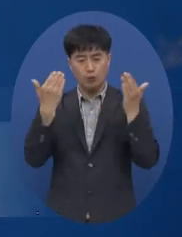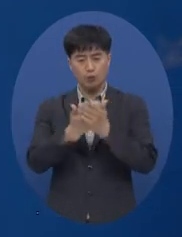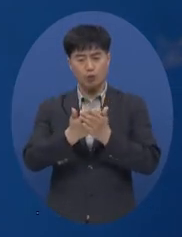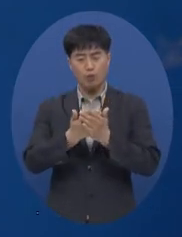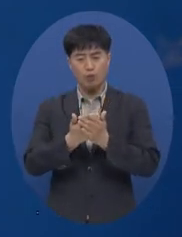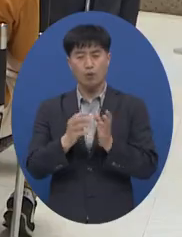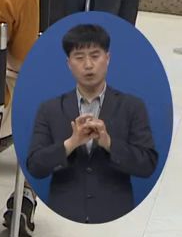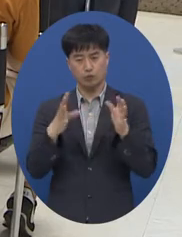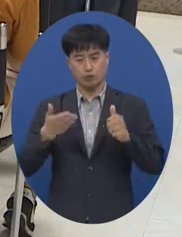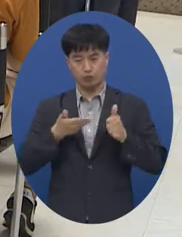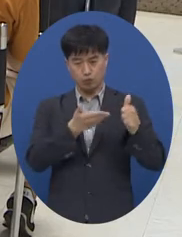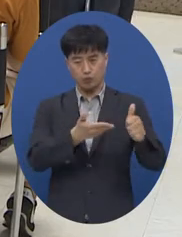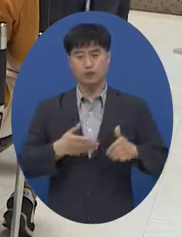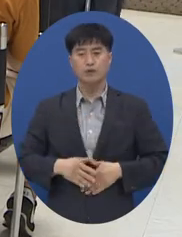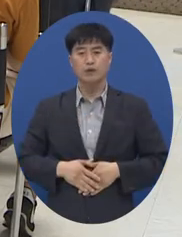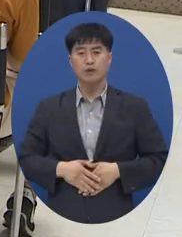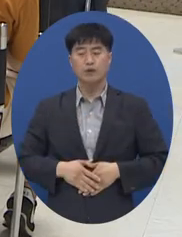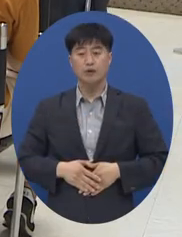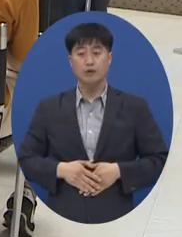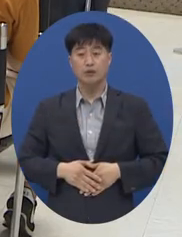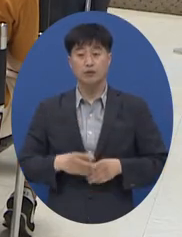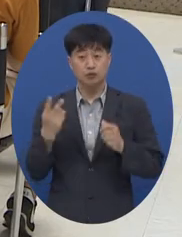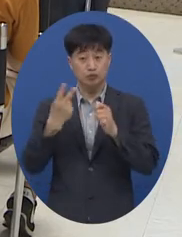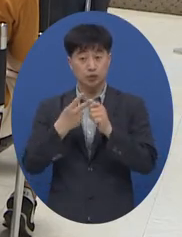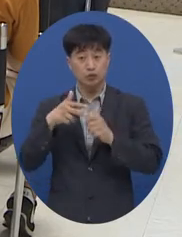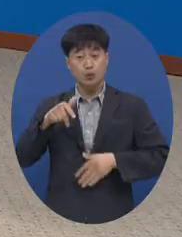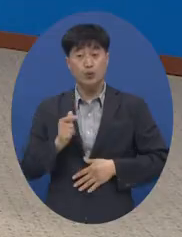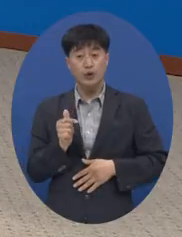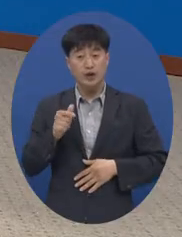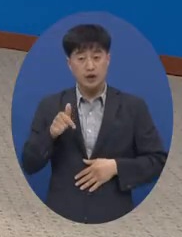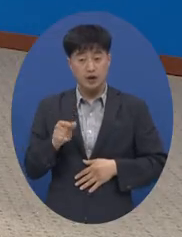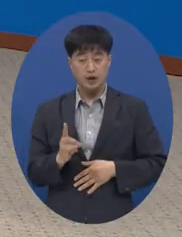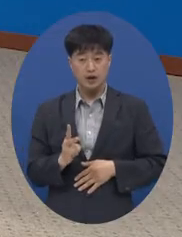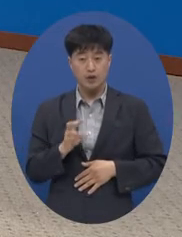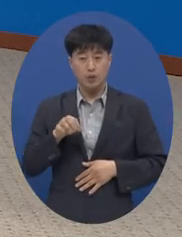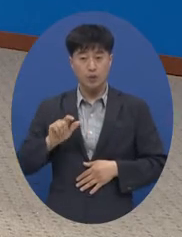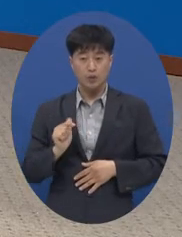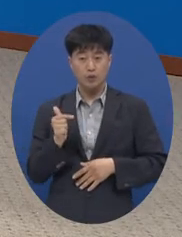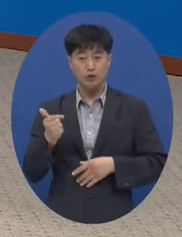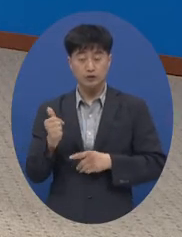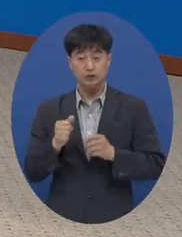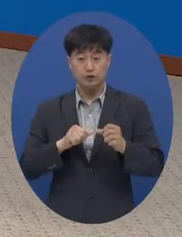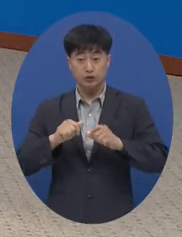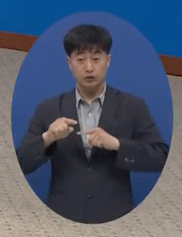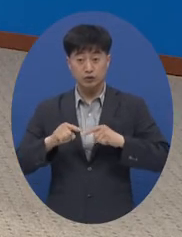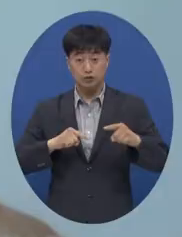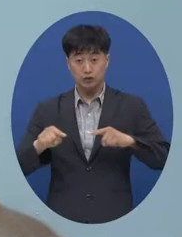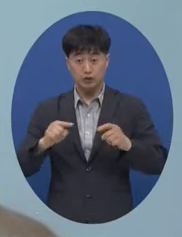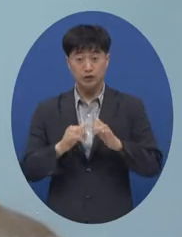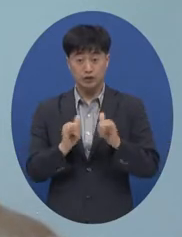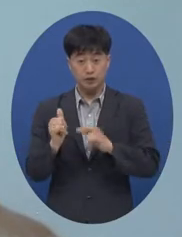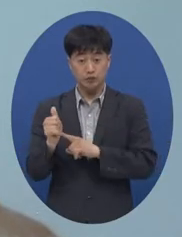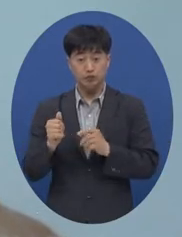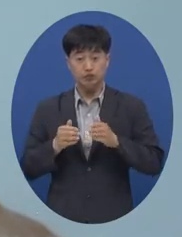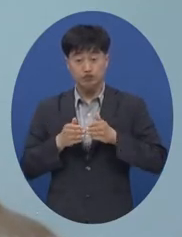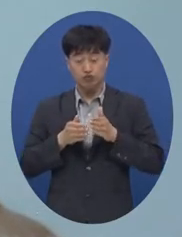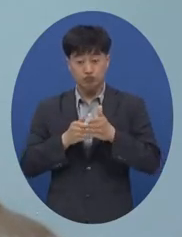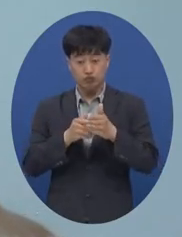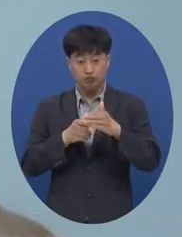무조건적으로. 바통을 이어받은 조계원 경기도 정책수석은 경기도 기본소득 정책의 추진 방향을